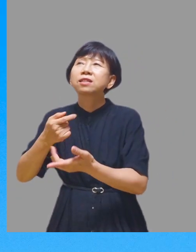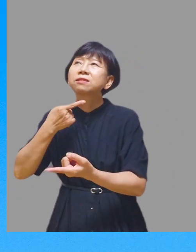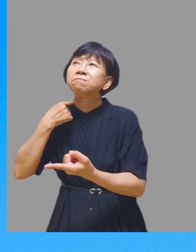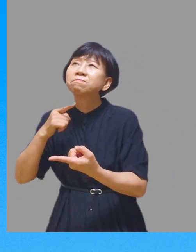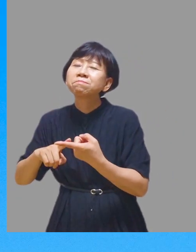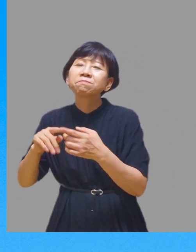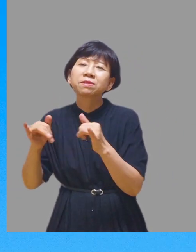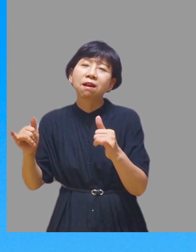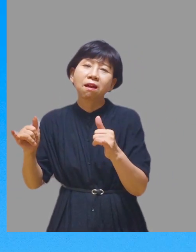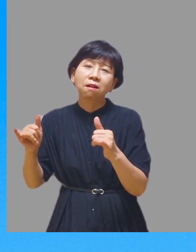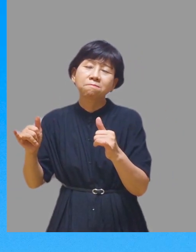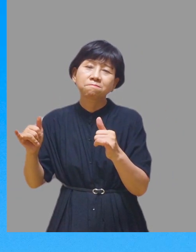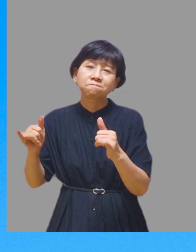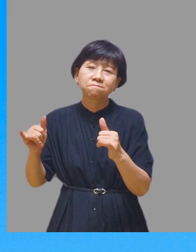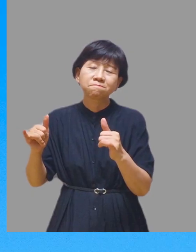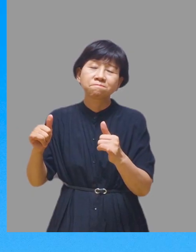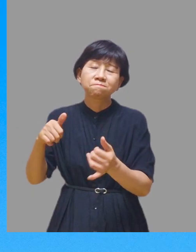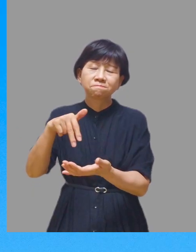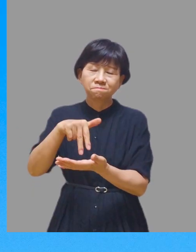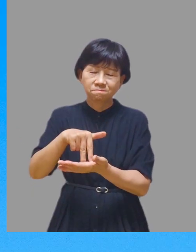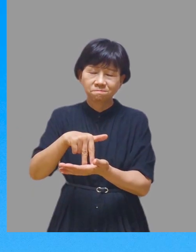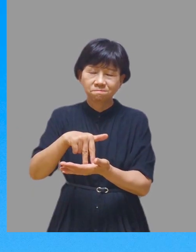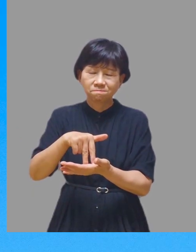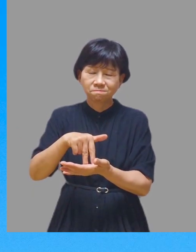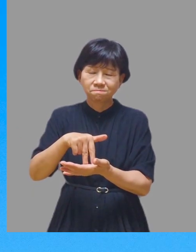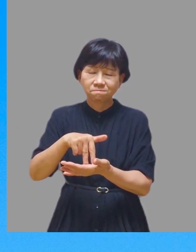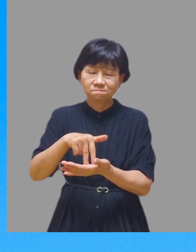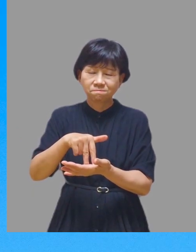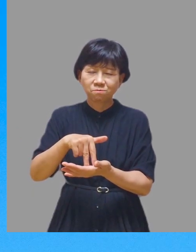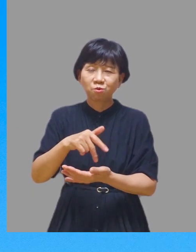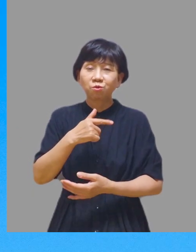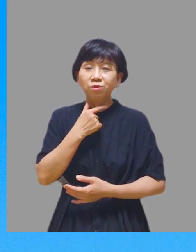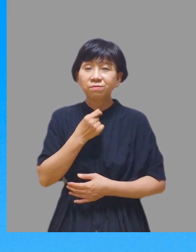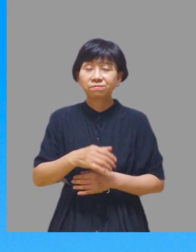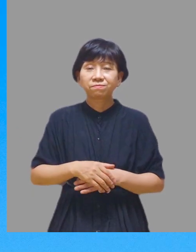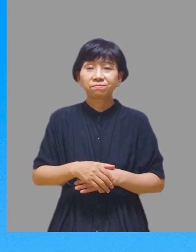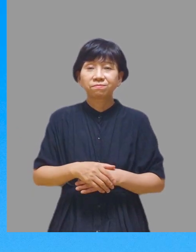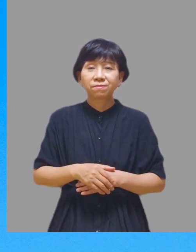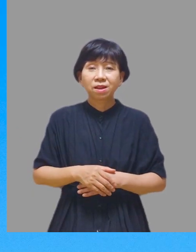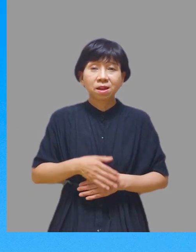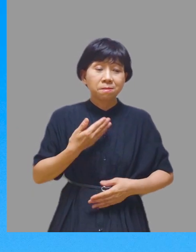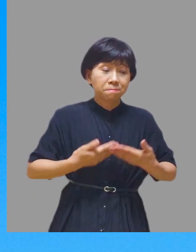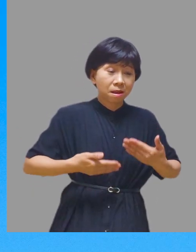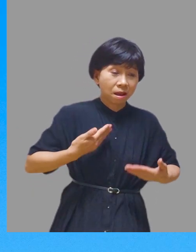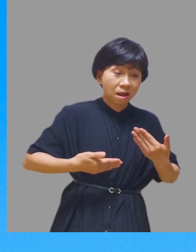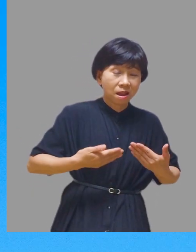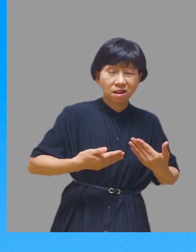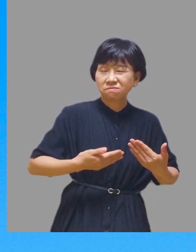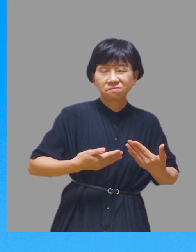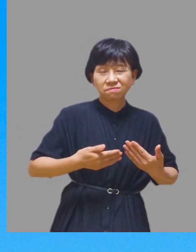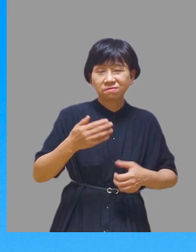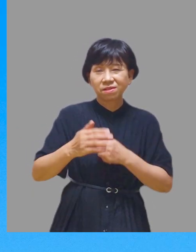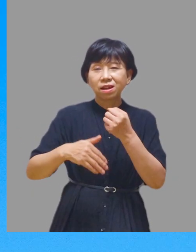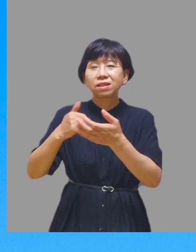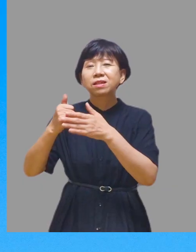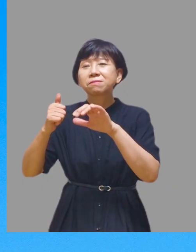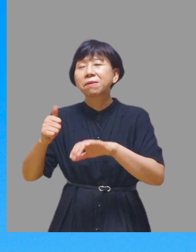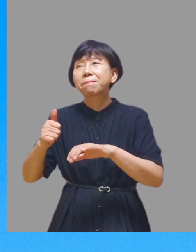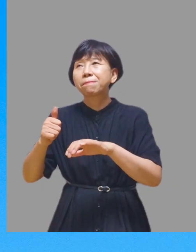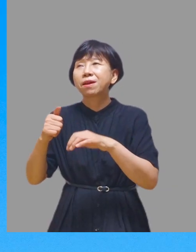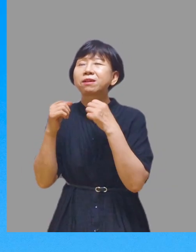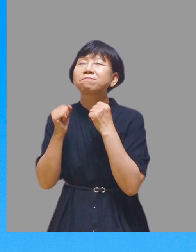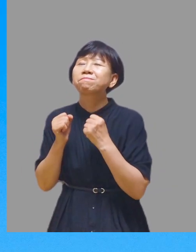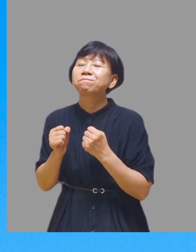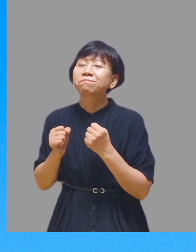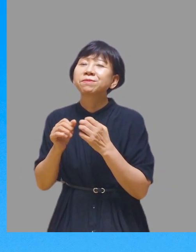사람으로 이 자리에 서기를 원하시는 겁니다. 하나님은 바쁘게 사는 사람이 아니라 하나님 앞에 머무를 수